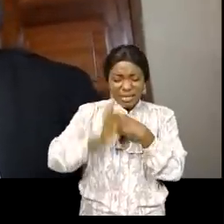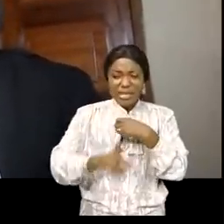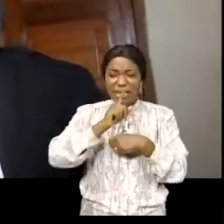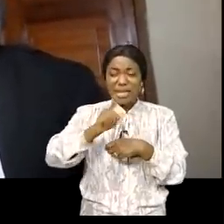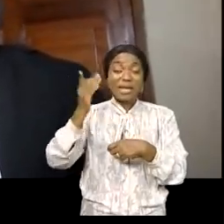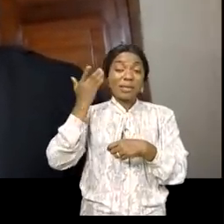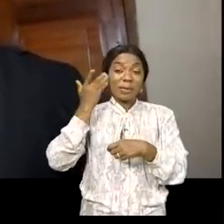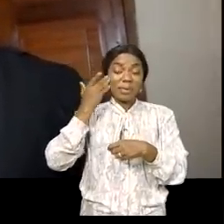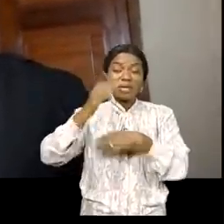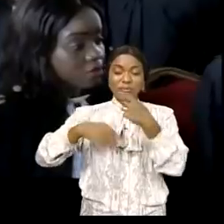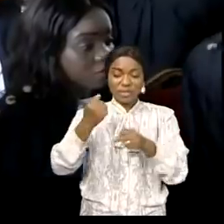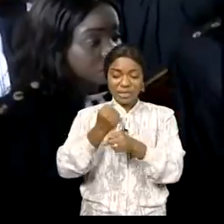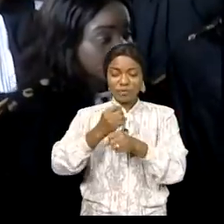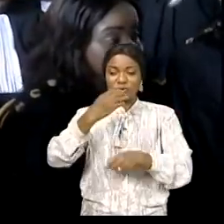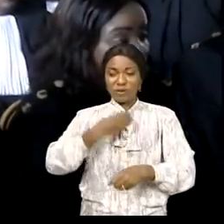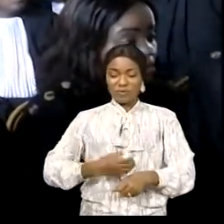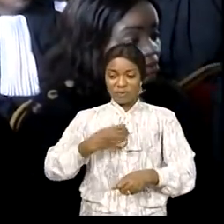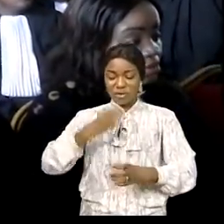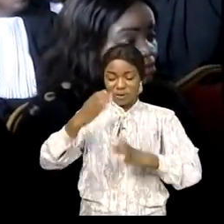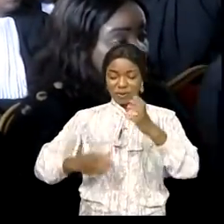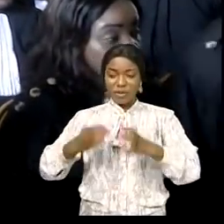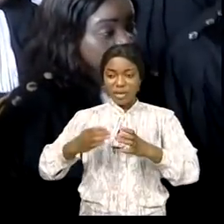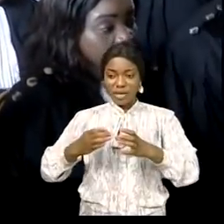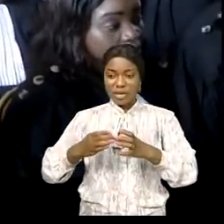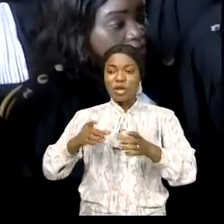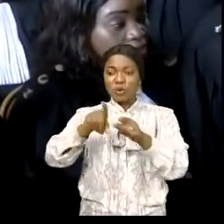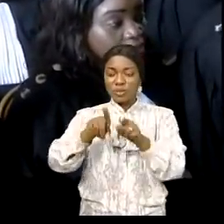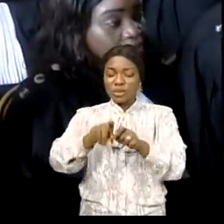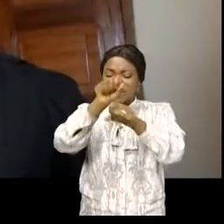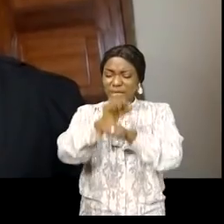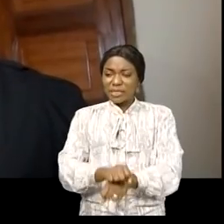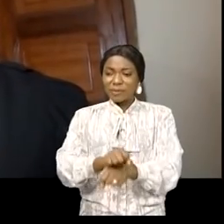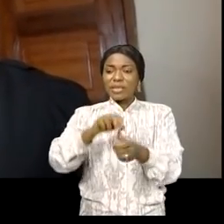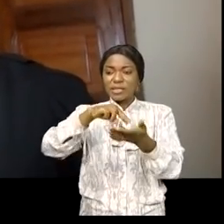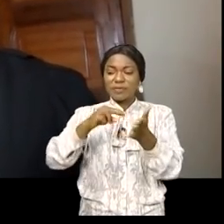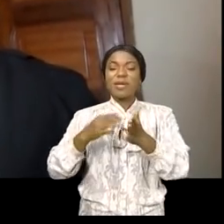mère. Donc, durant les trois prochaines années,